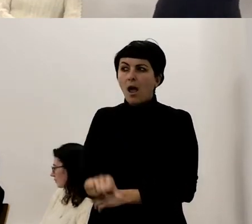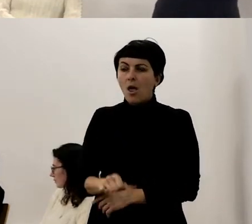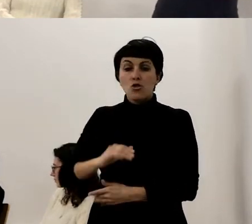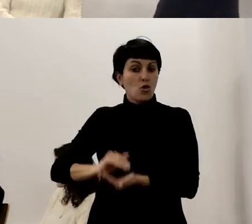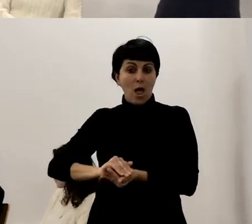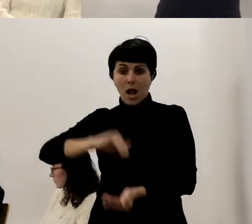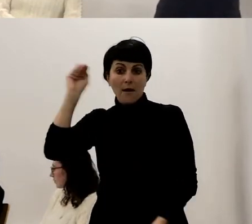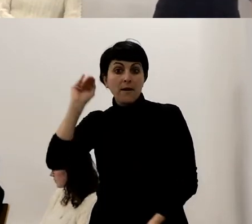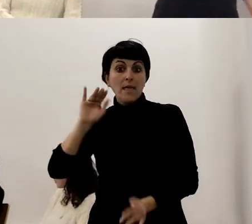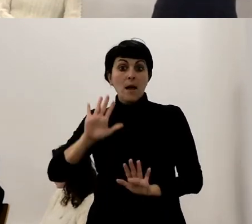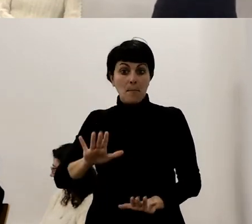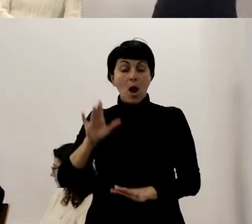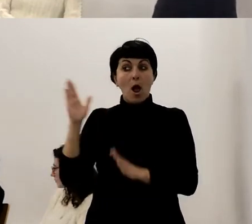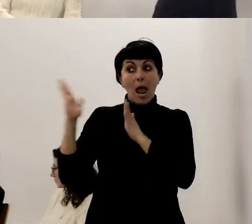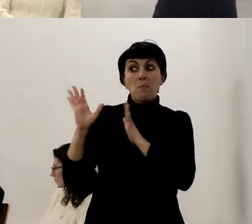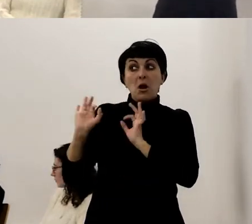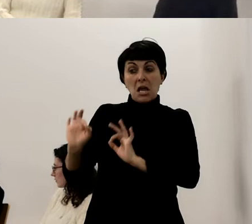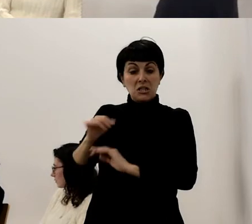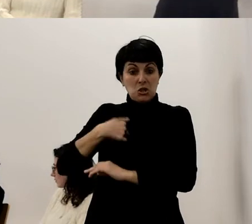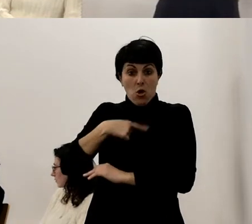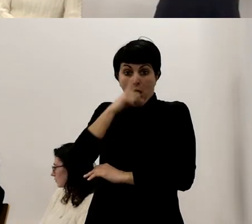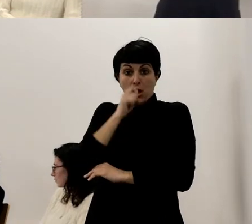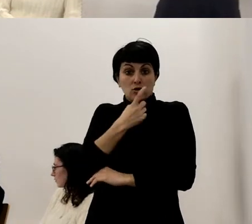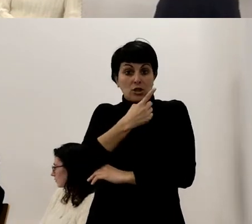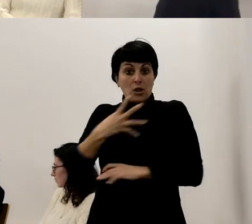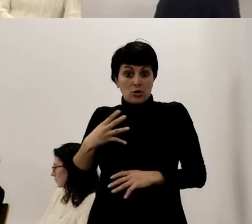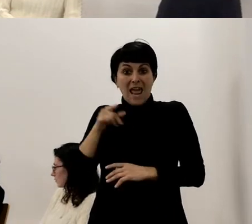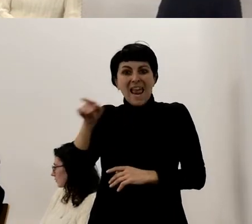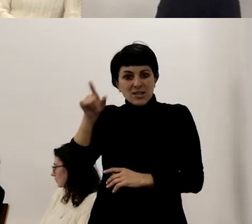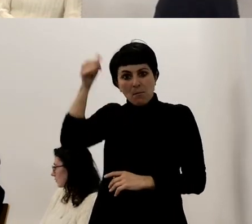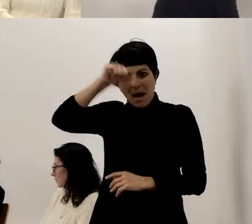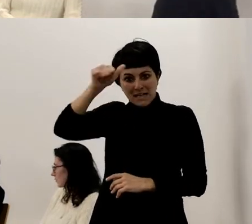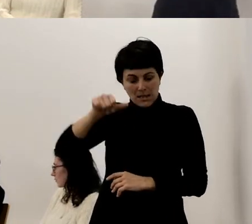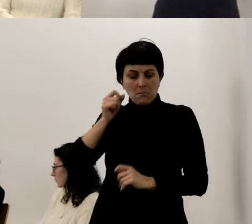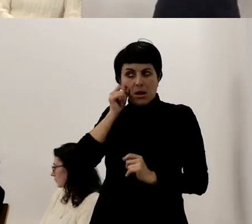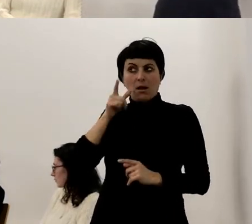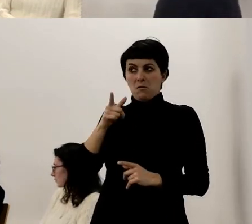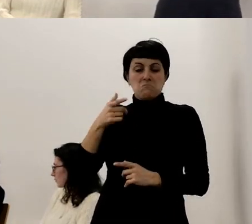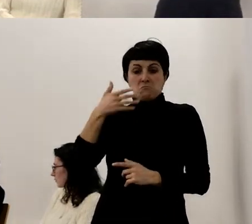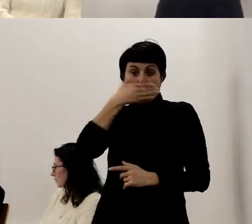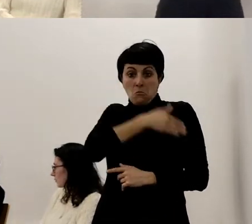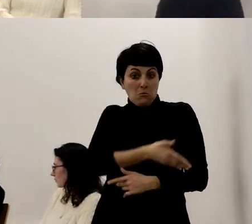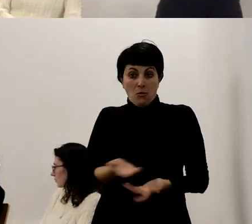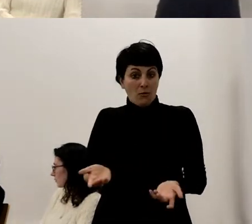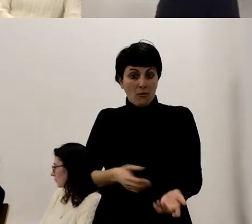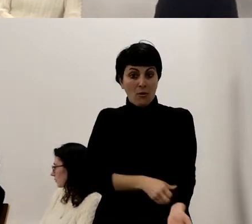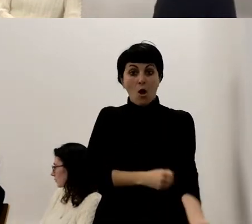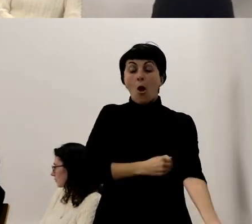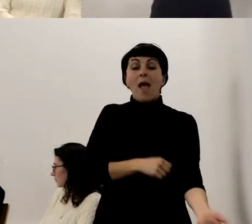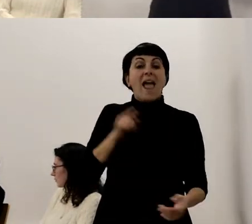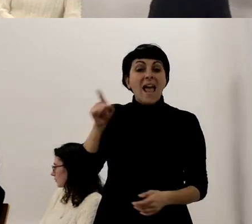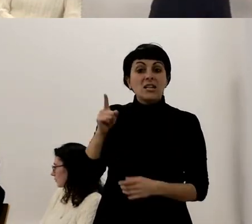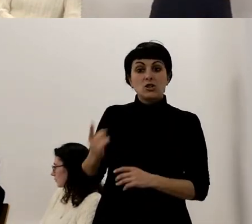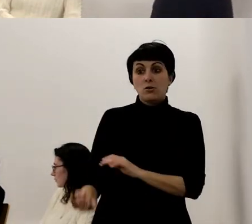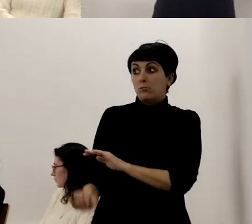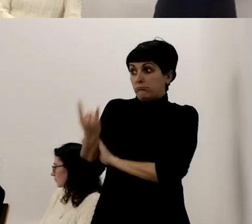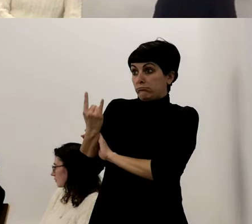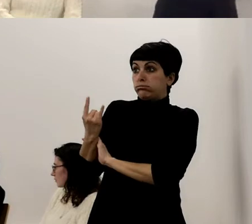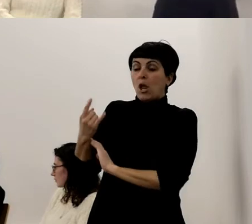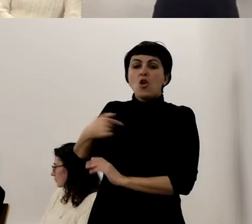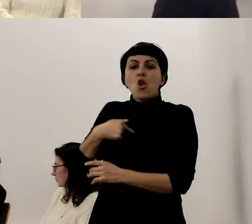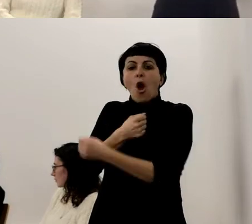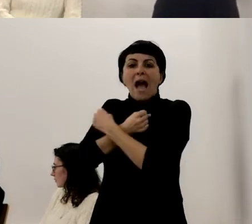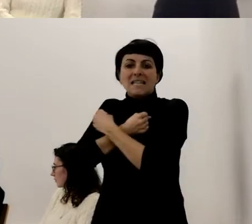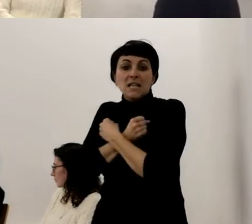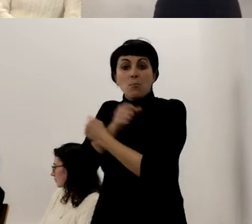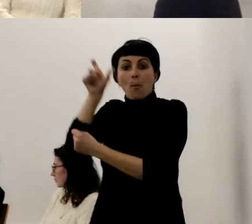aquell moment, quan jo tenia 14, 15 o 16 anys, doncs no passava, i jo amb aquesta persona em segueixo parlant i tinc un estigma